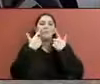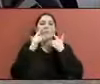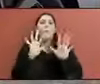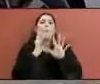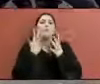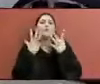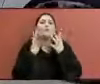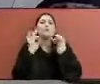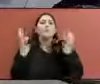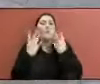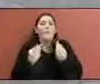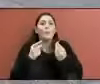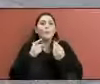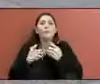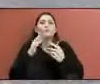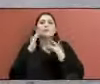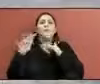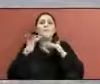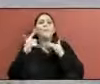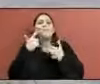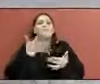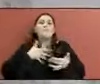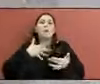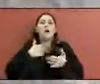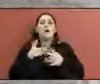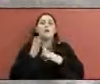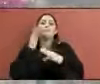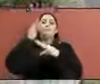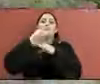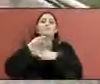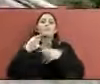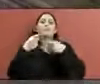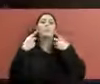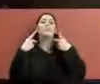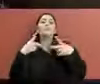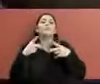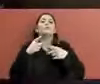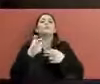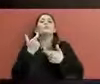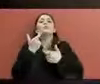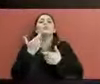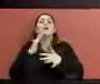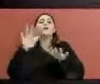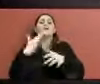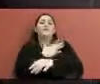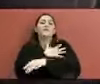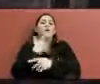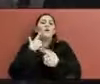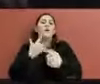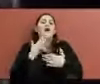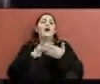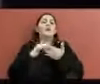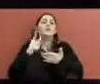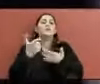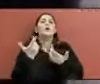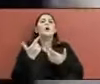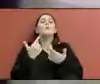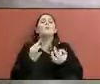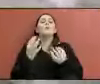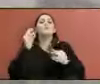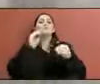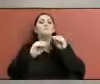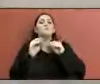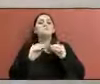size yaşatıyorlar. Oradaki uzman arkadaşlarımızla birlikte biz hemen ev içi montaj yani